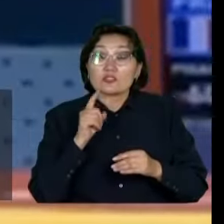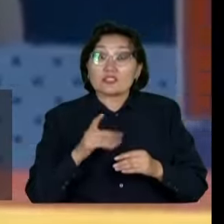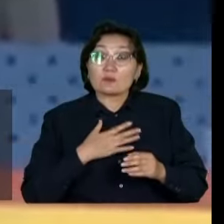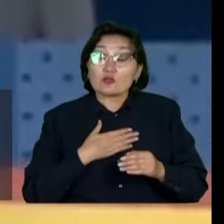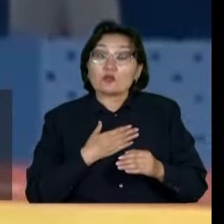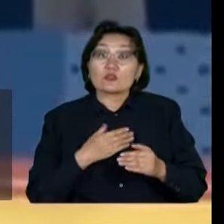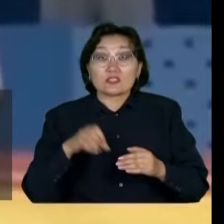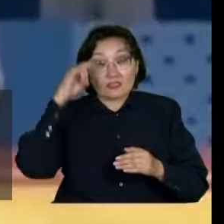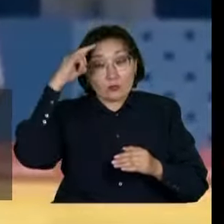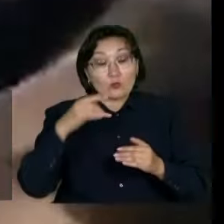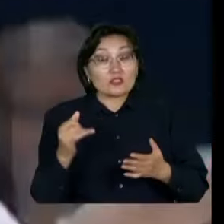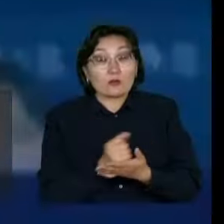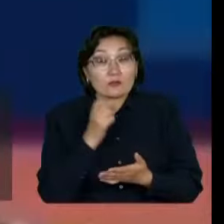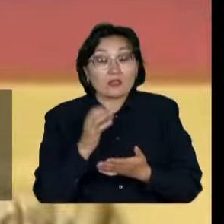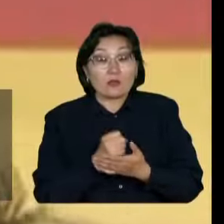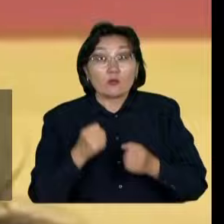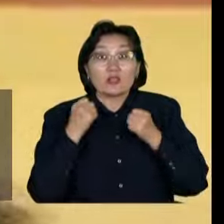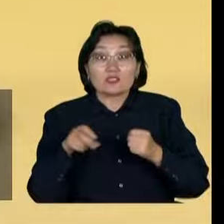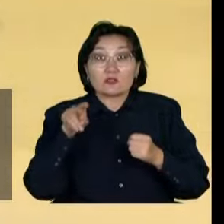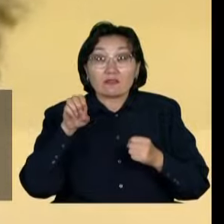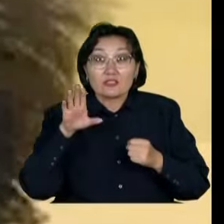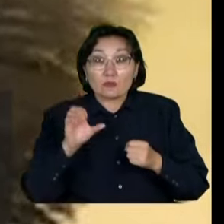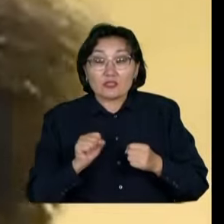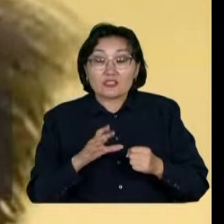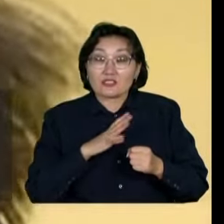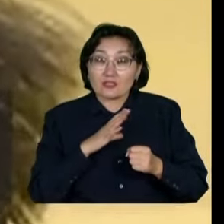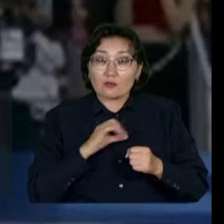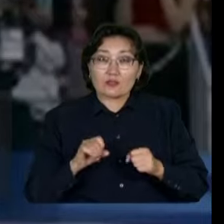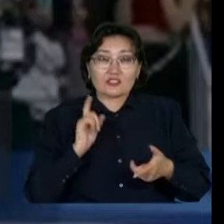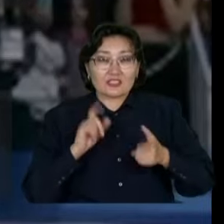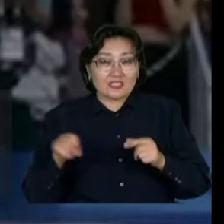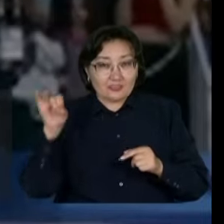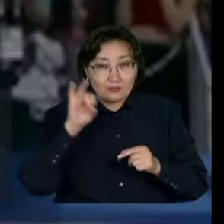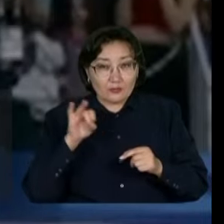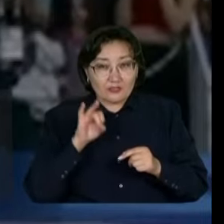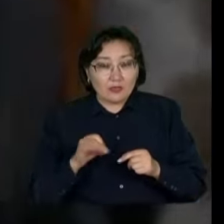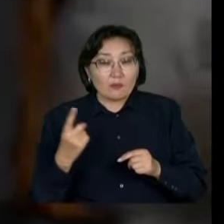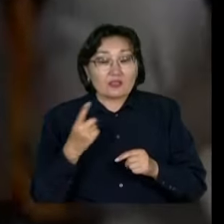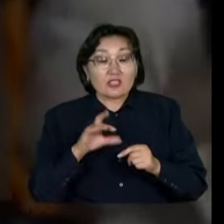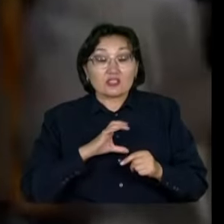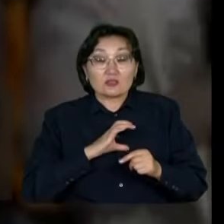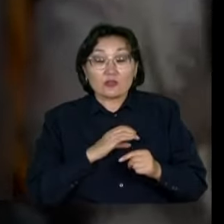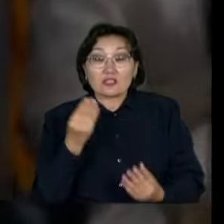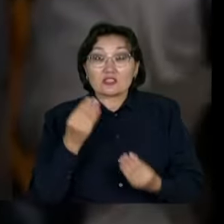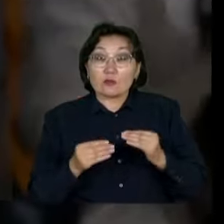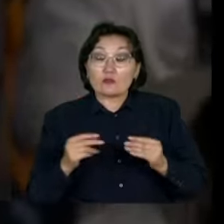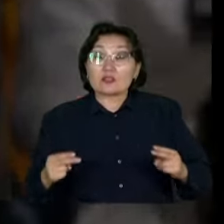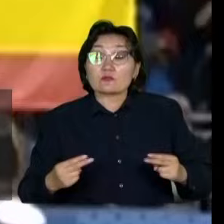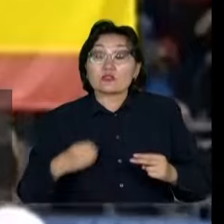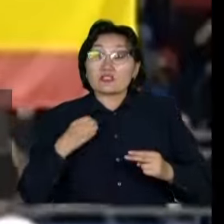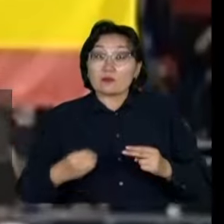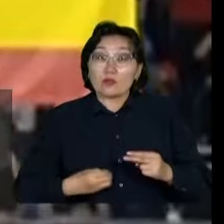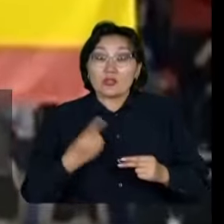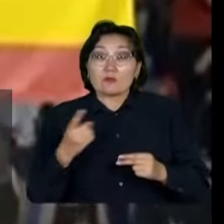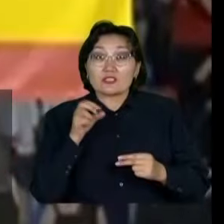нашей копилке уже есть. Победа спортсмена Ельдоса Сметова стала поистине исторической. Ведь первая медаль на играх в Париже стала и